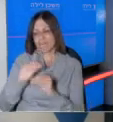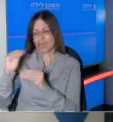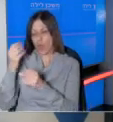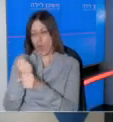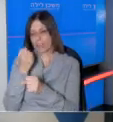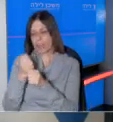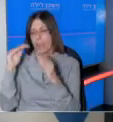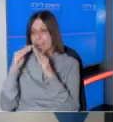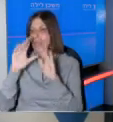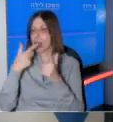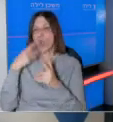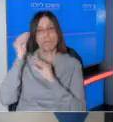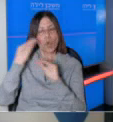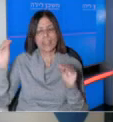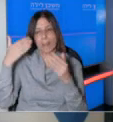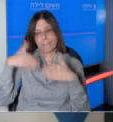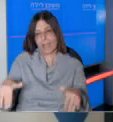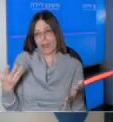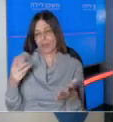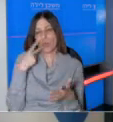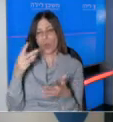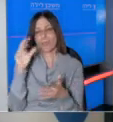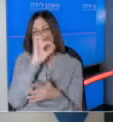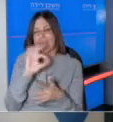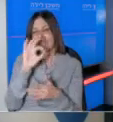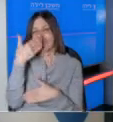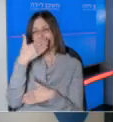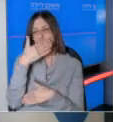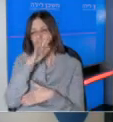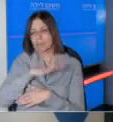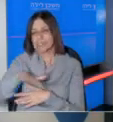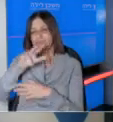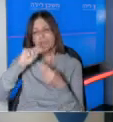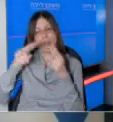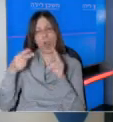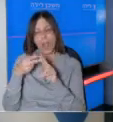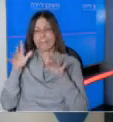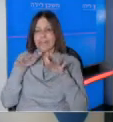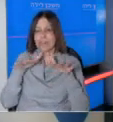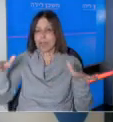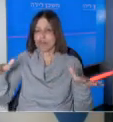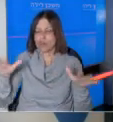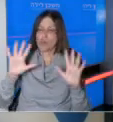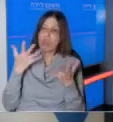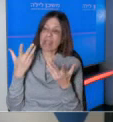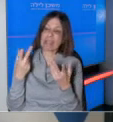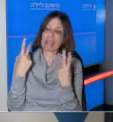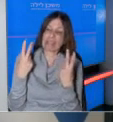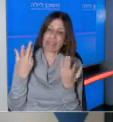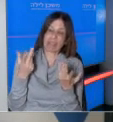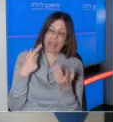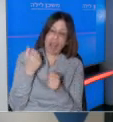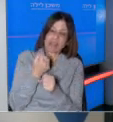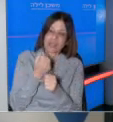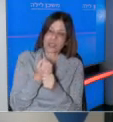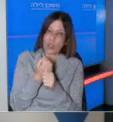אתה לא מודיע על מגבלות? כי אם אנחנו רואים את הנגיף במדינות מסביב בעולם שמתפשט בצורה מאוד נרחבת, אז אולי ככה צריך על